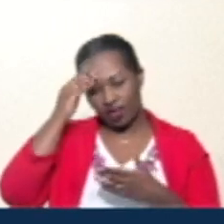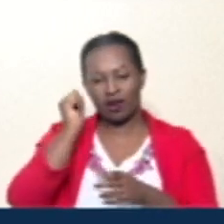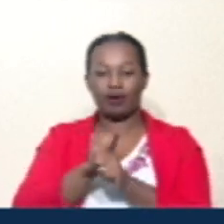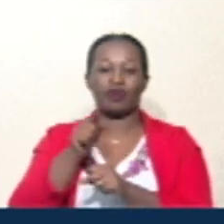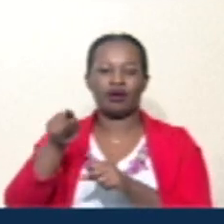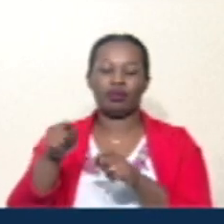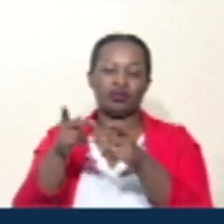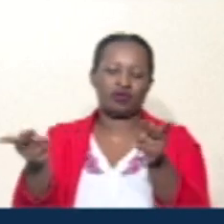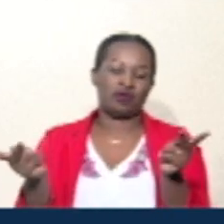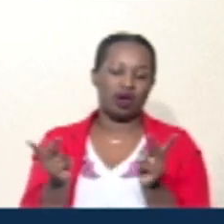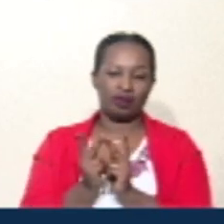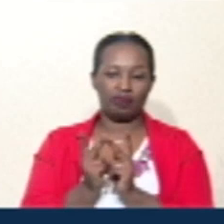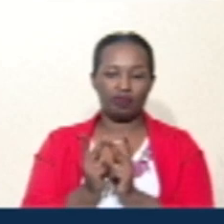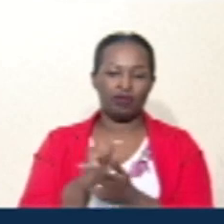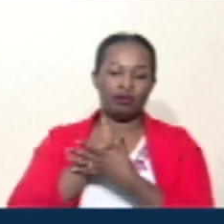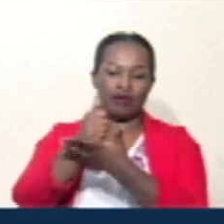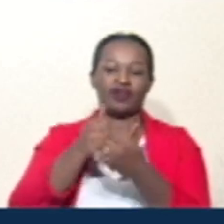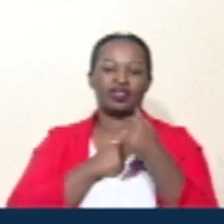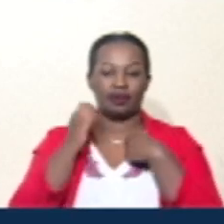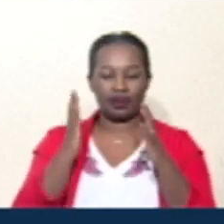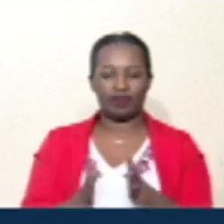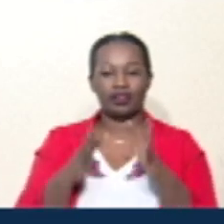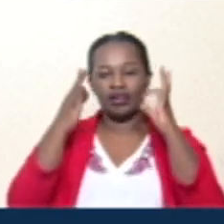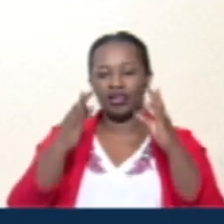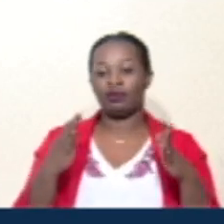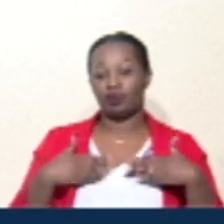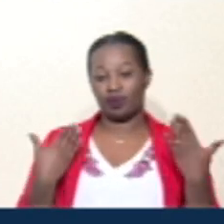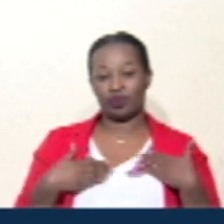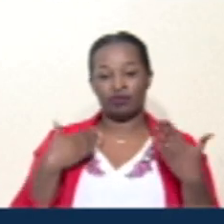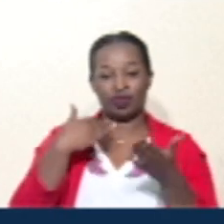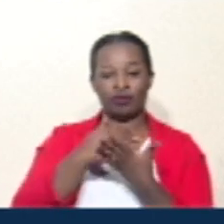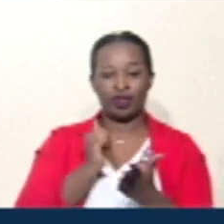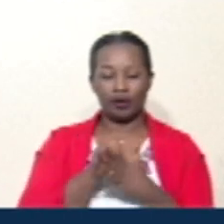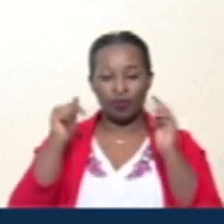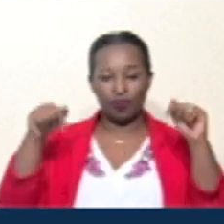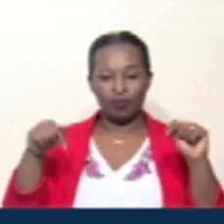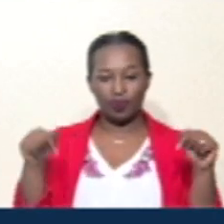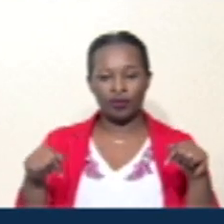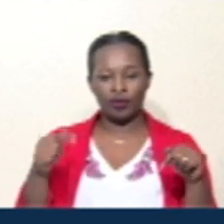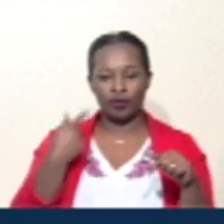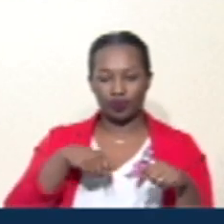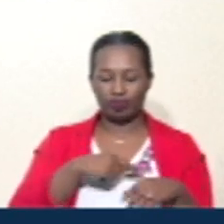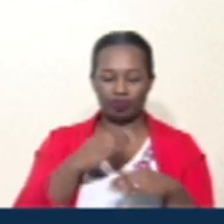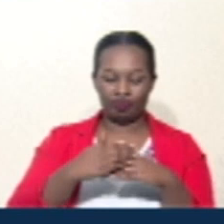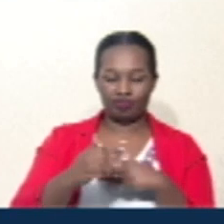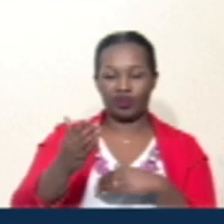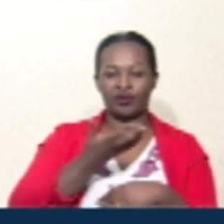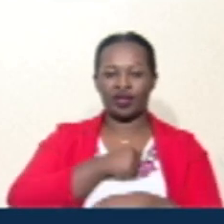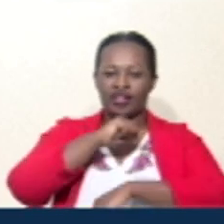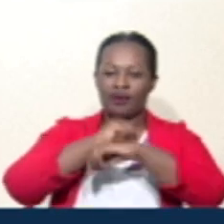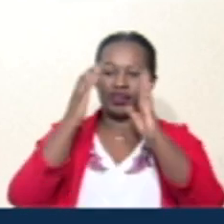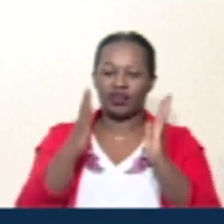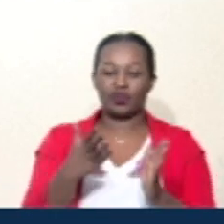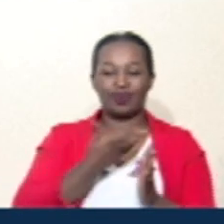izo settings zo kuba bafasha Abanyarwanda. Ni n'ibintu byo kwishimira ko ahubwo ko tugiye kugira noneho abanyeshuri